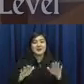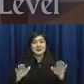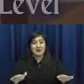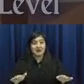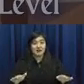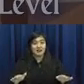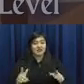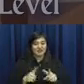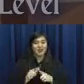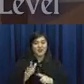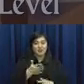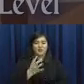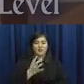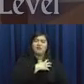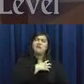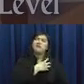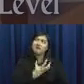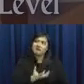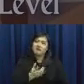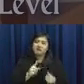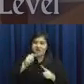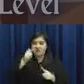amen. You see? Kaya nga, di ba?